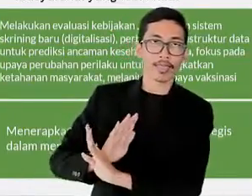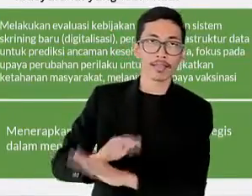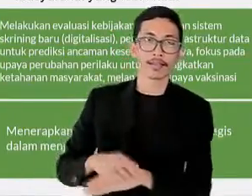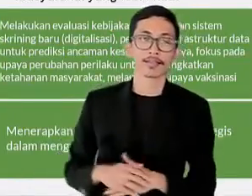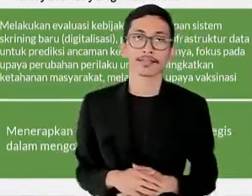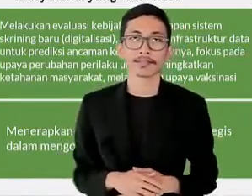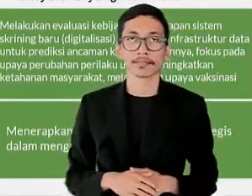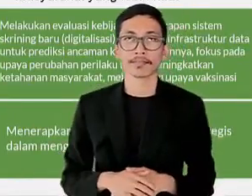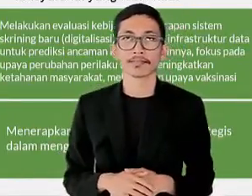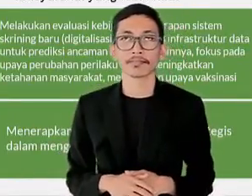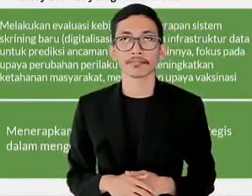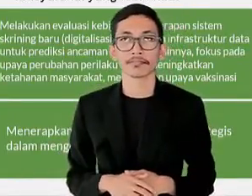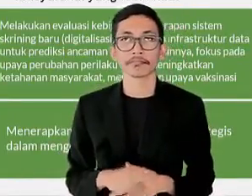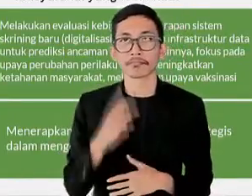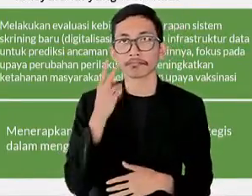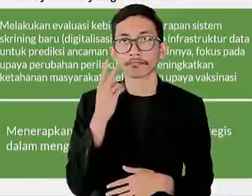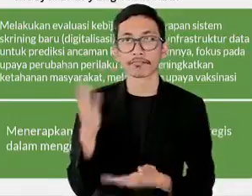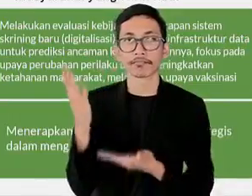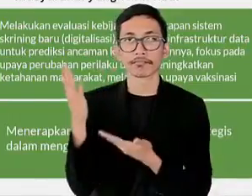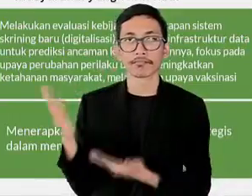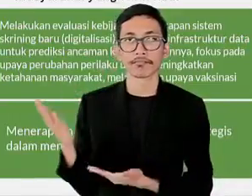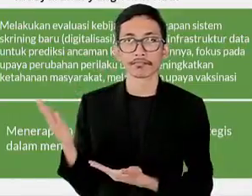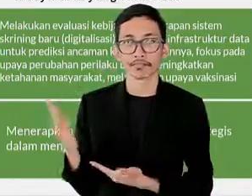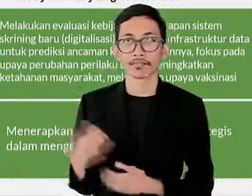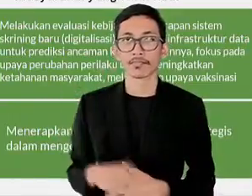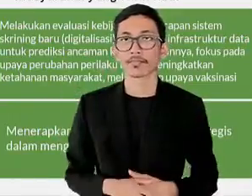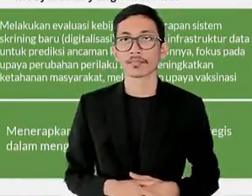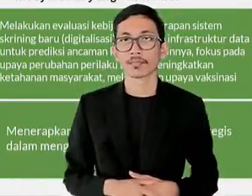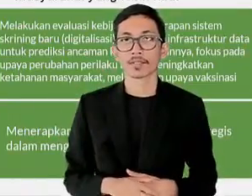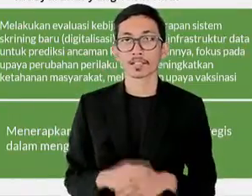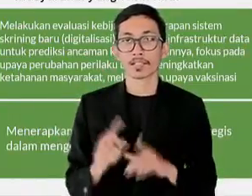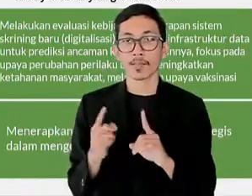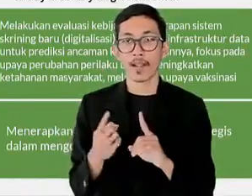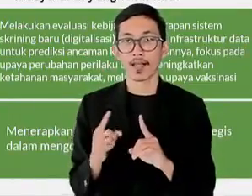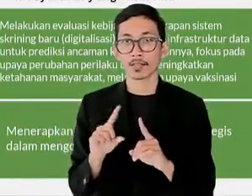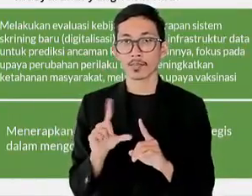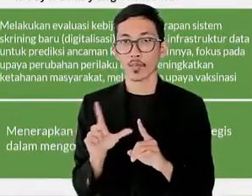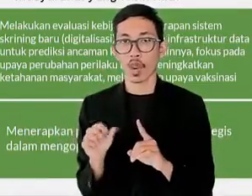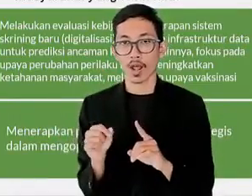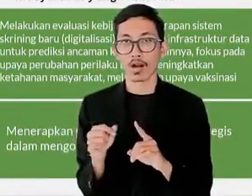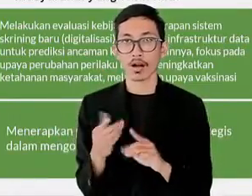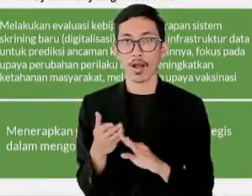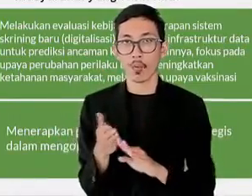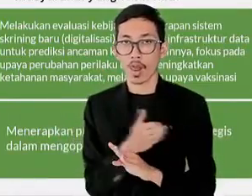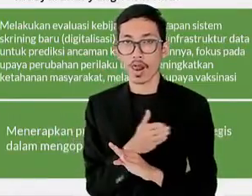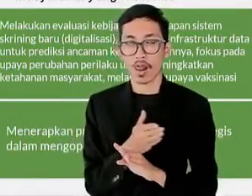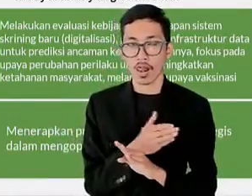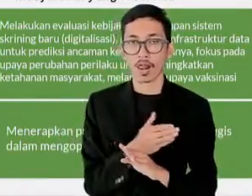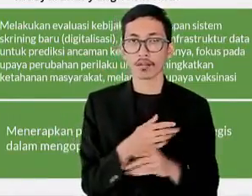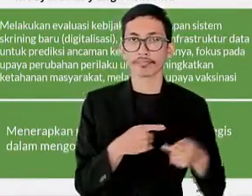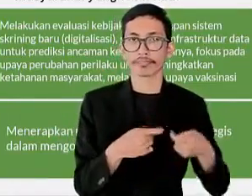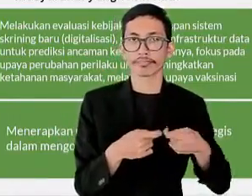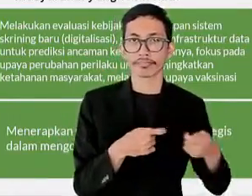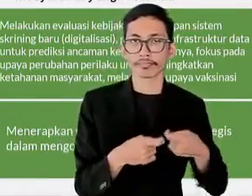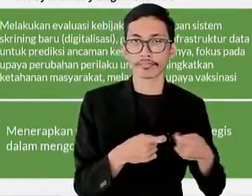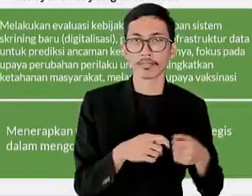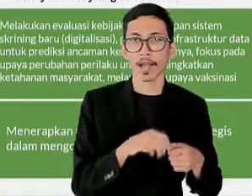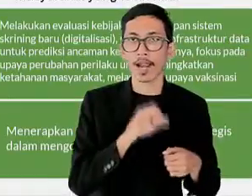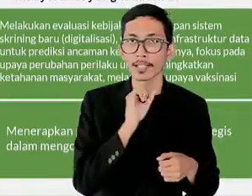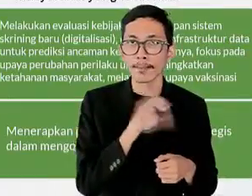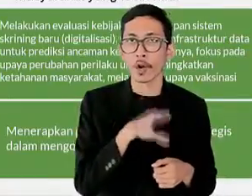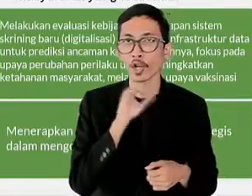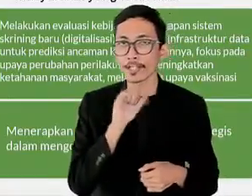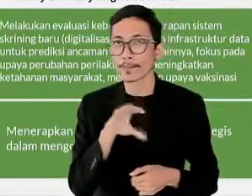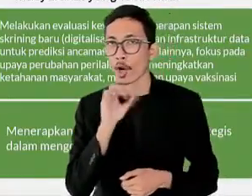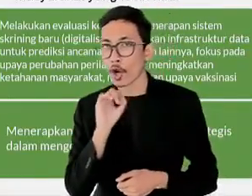bisa lihat bersama bahwa hampir sebelas bulan pertama bahwa Indonesia melakukan pengendalian yang umumnya bersifat merespon